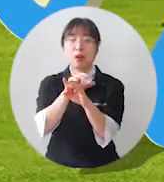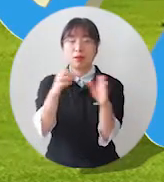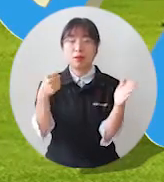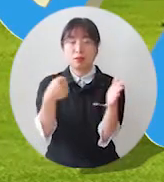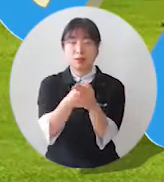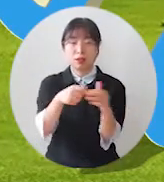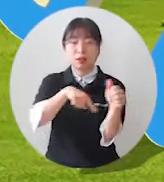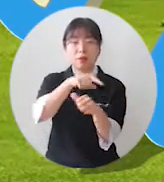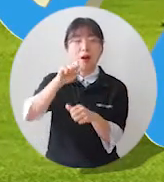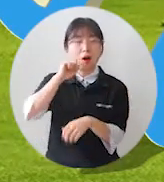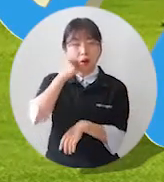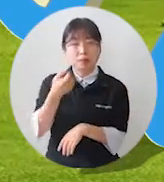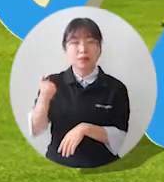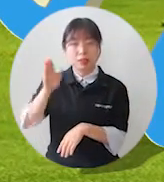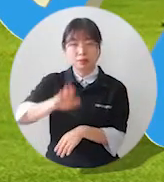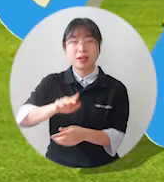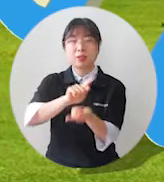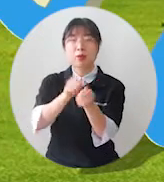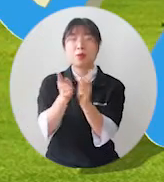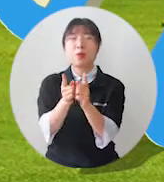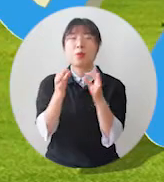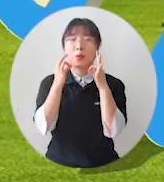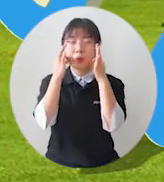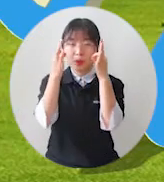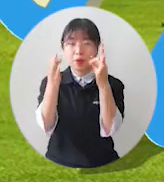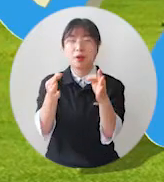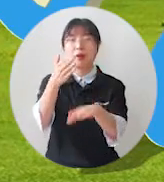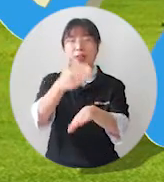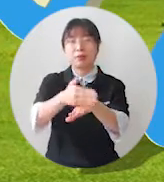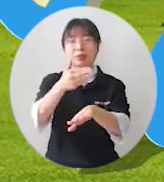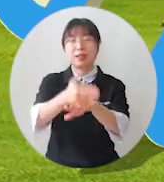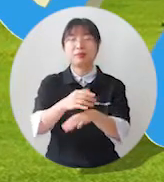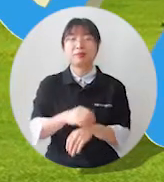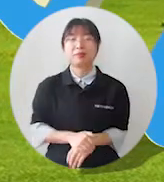이때 마음만은 더 가까워지는 의왕시가 되기를